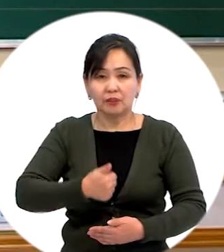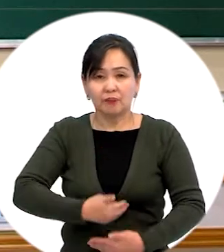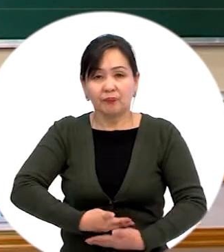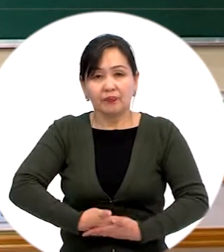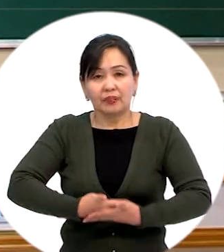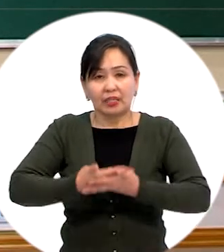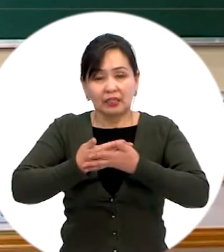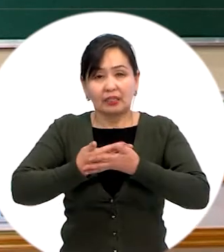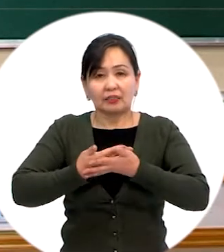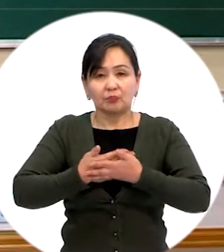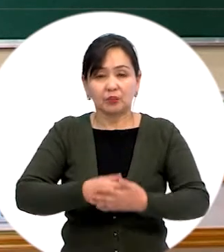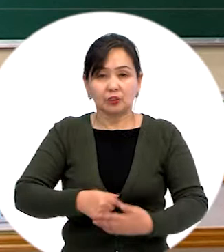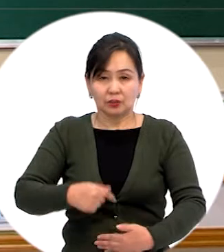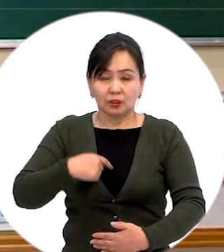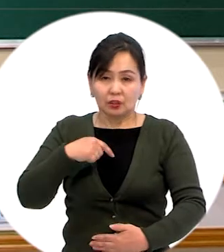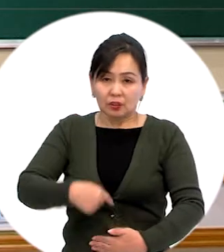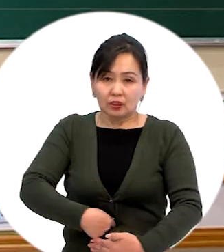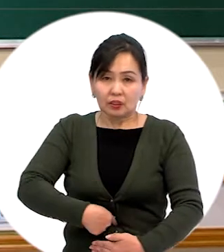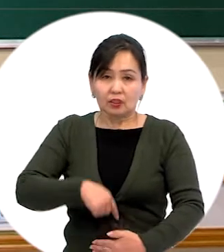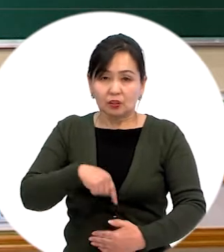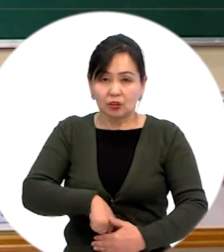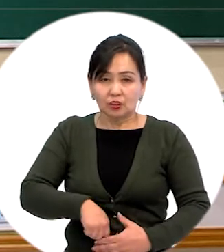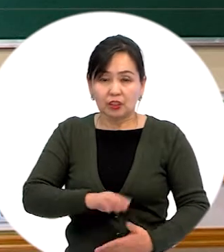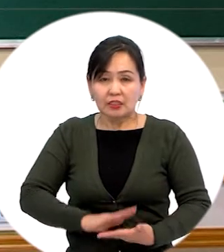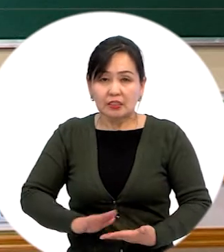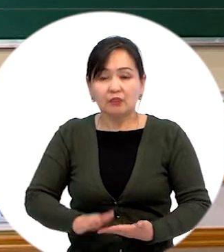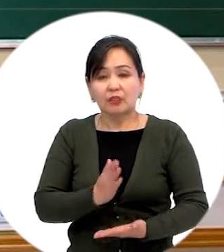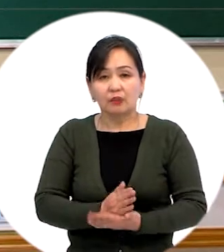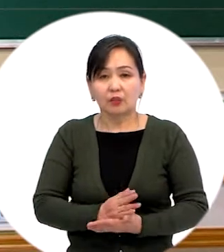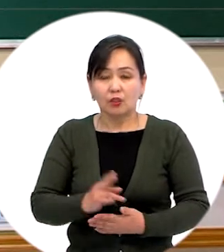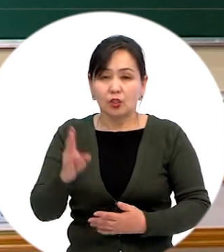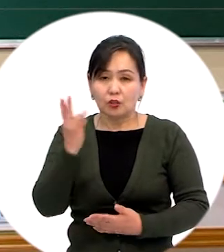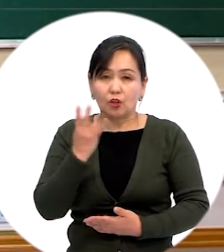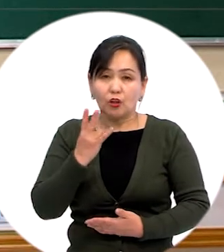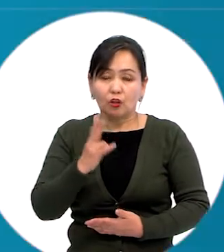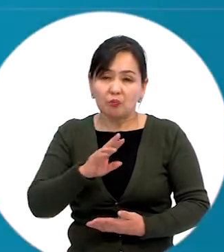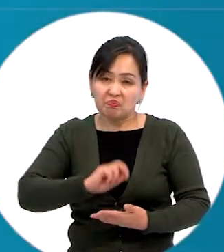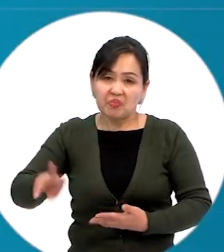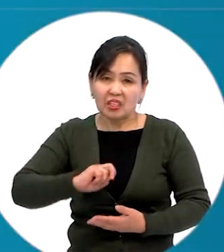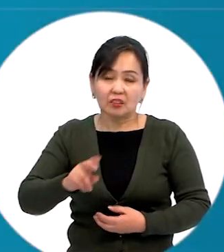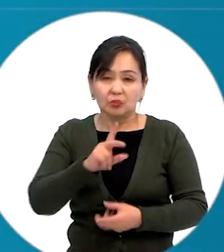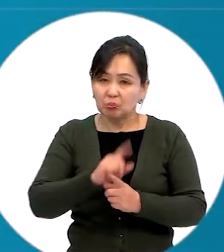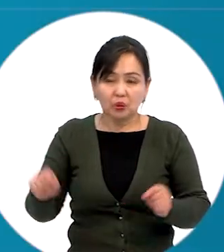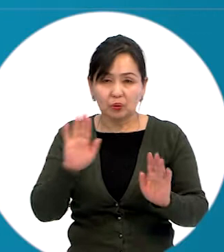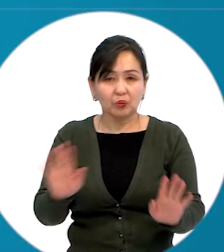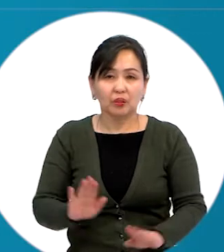хүний гидс доторыг цэвэрлдэг байх нь байна. Ногоогоо ялгаж хайж болохгүй шүү.